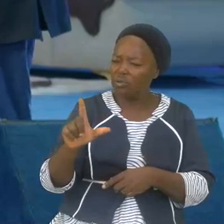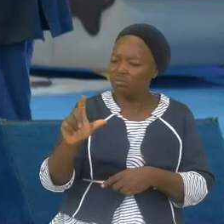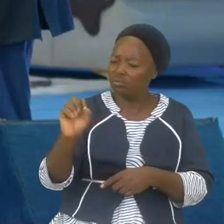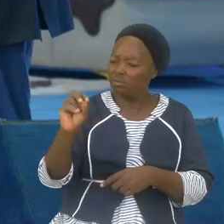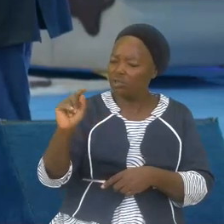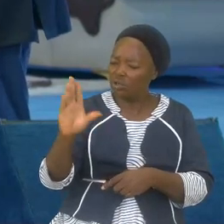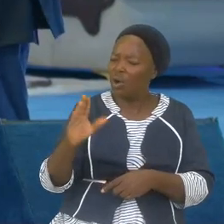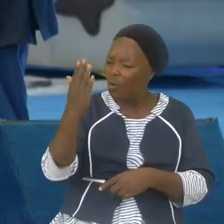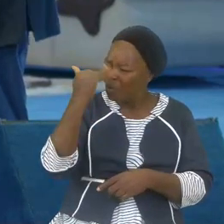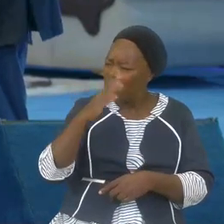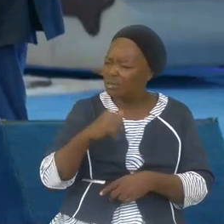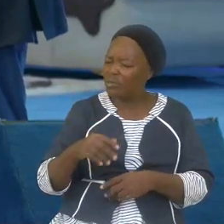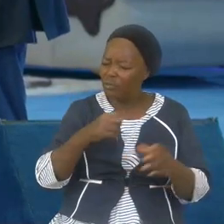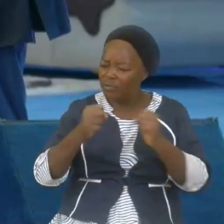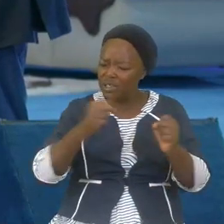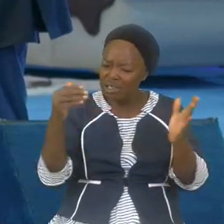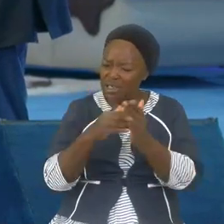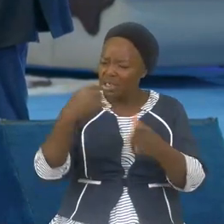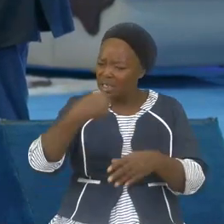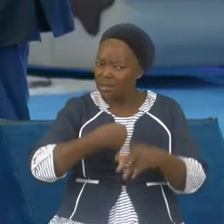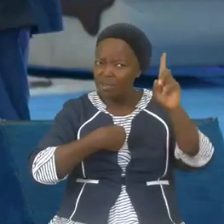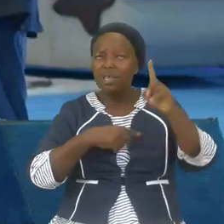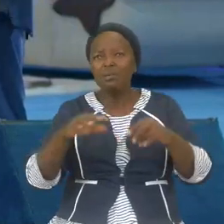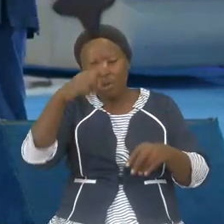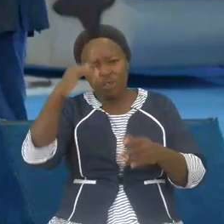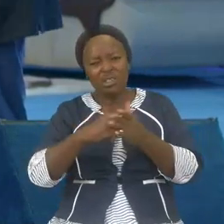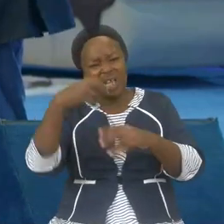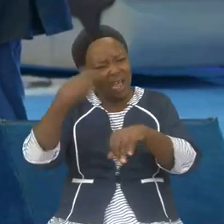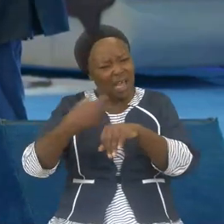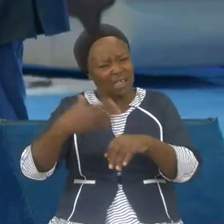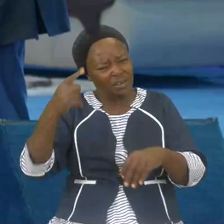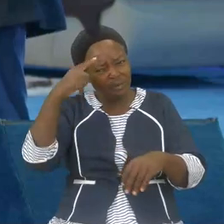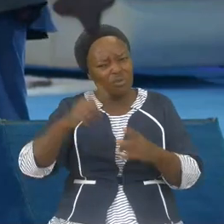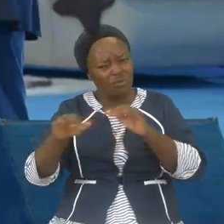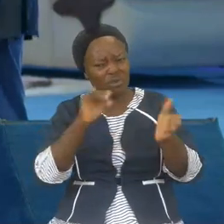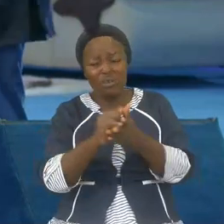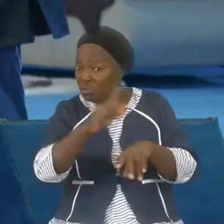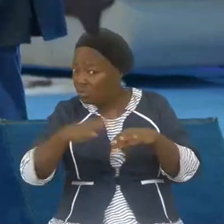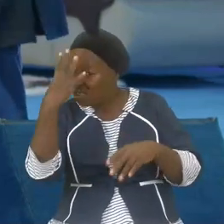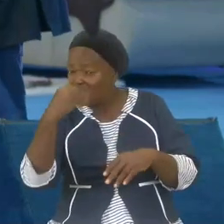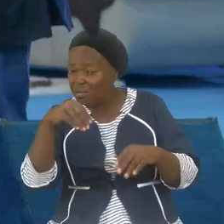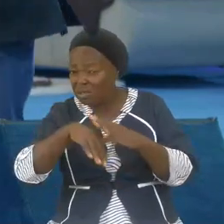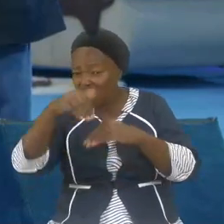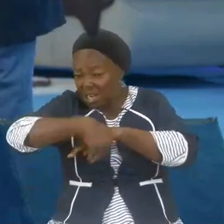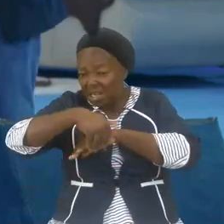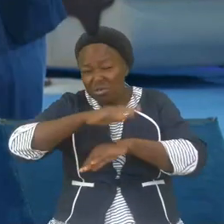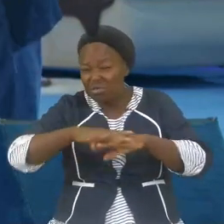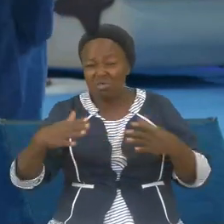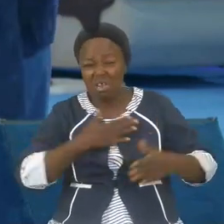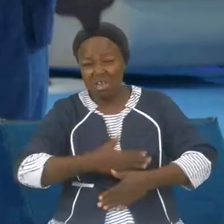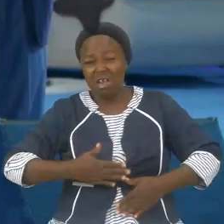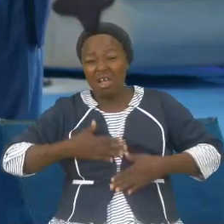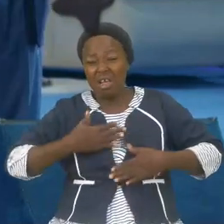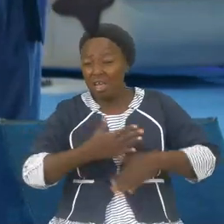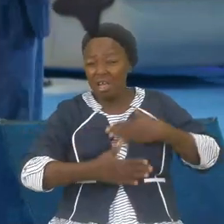pourquoi regimbes-tu contre les aiguillons? C'est dur pour toi de faire cela. Tu ne dors pas la nuit, tu ne jouis pas de ta